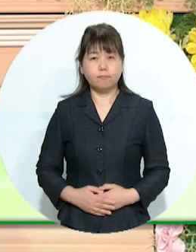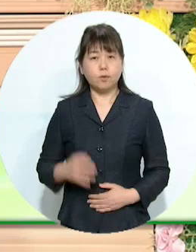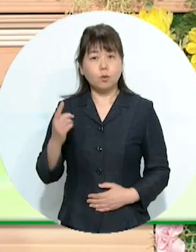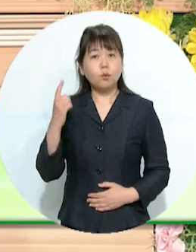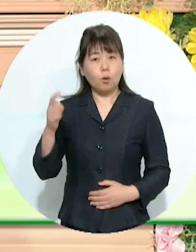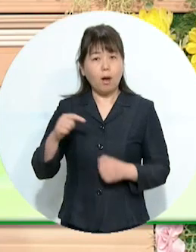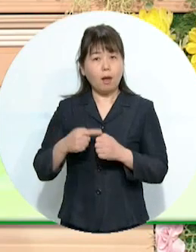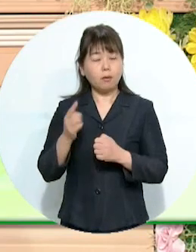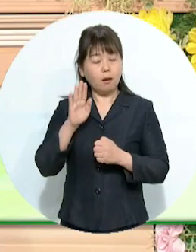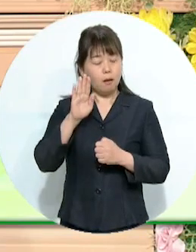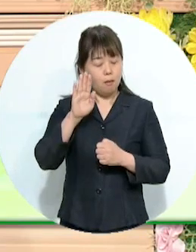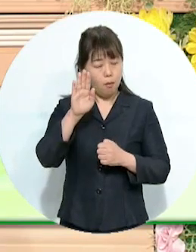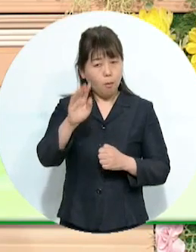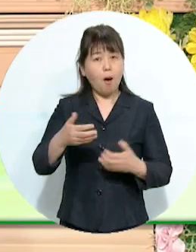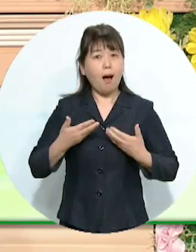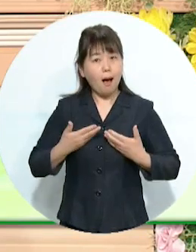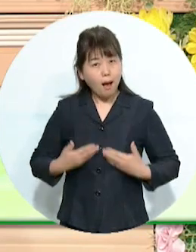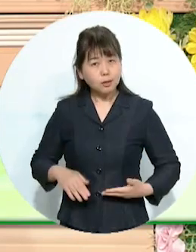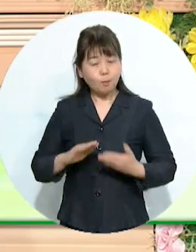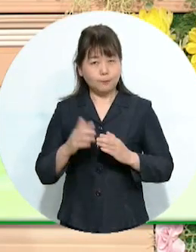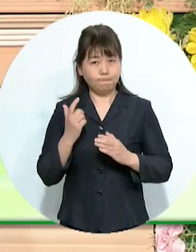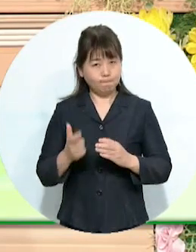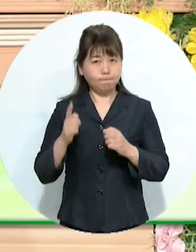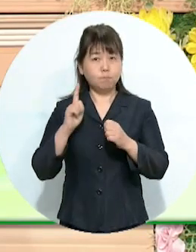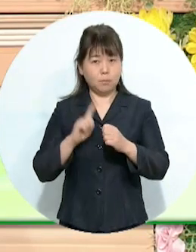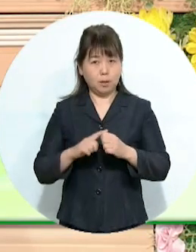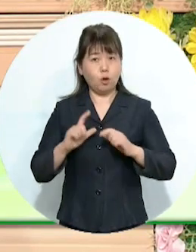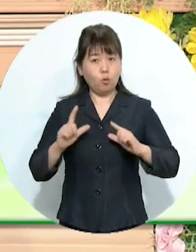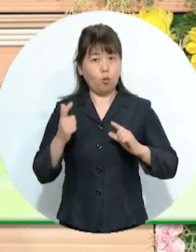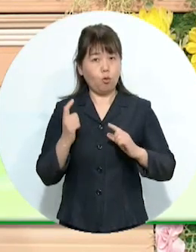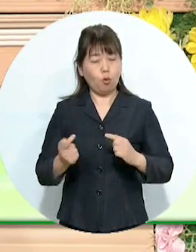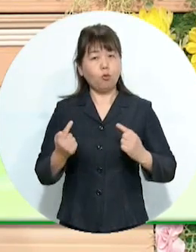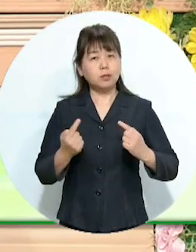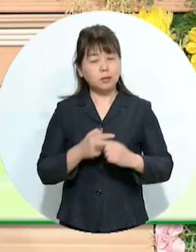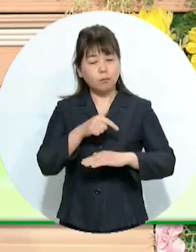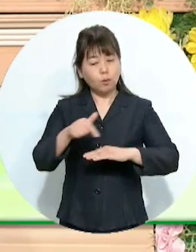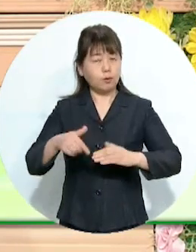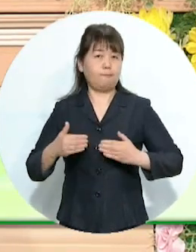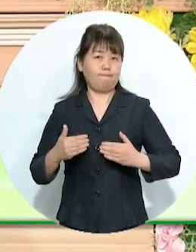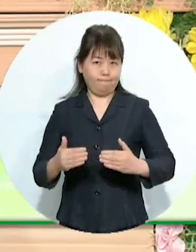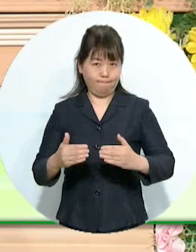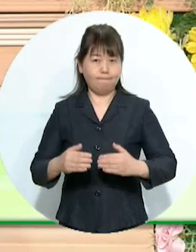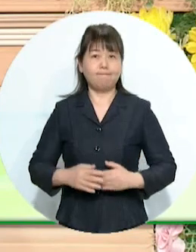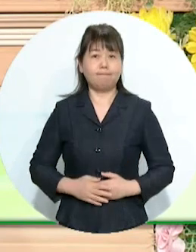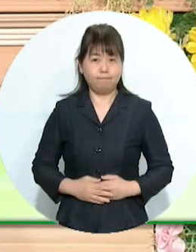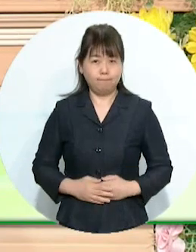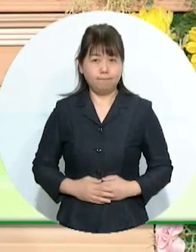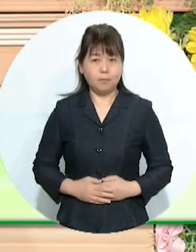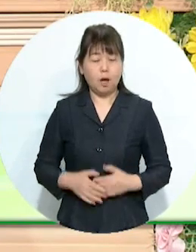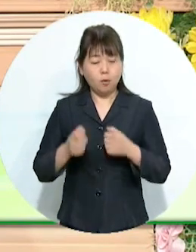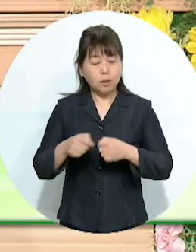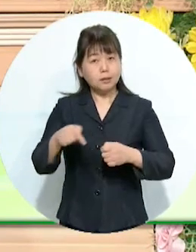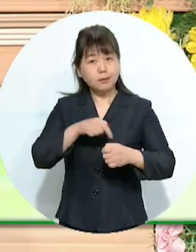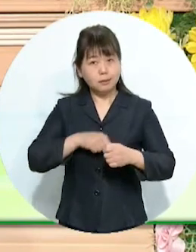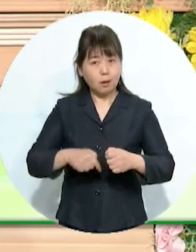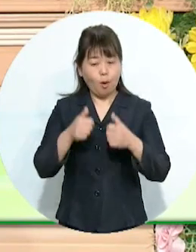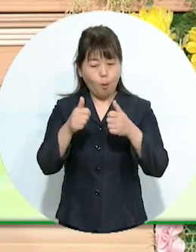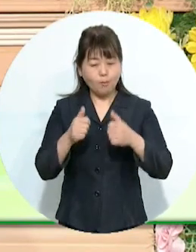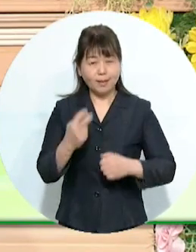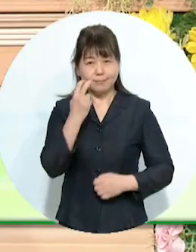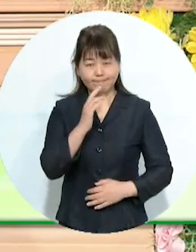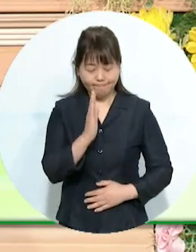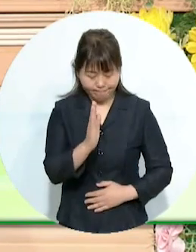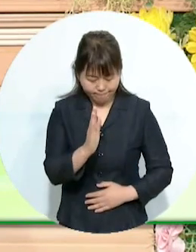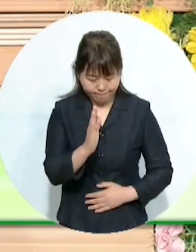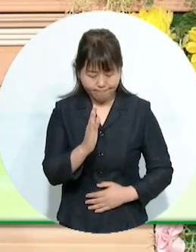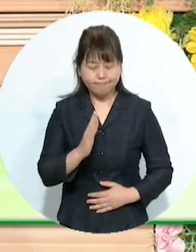都では100年先も安心な都市を目指して東京強靭化プロジェクトを策定しています。詳しくはホームページをご覧